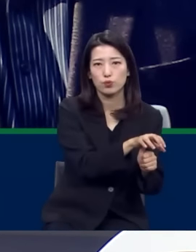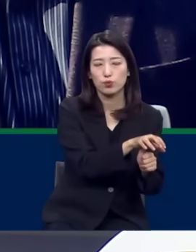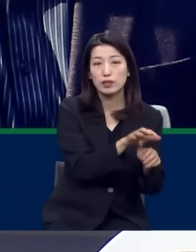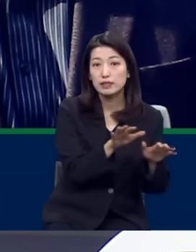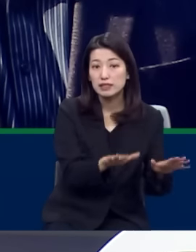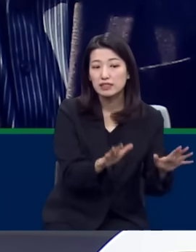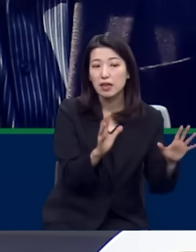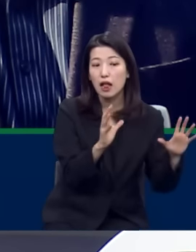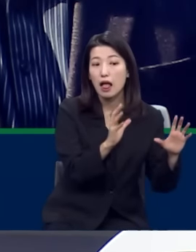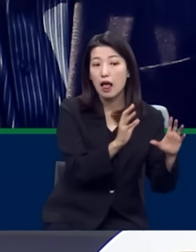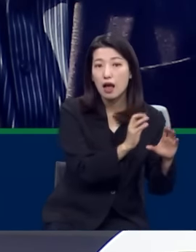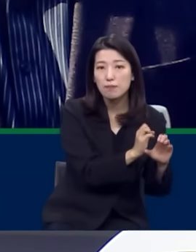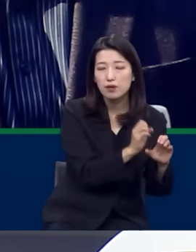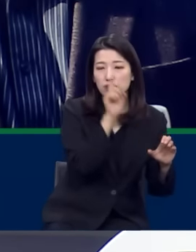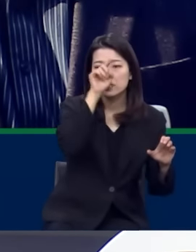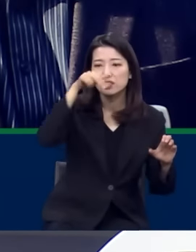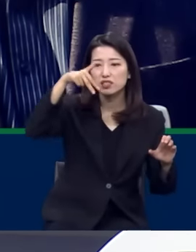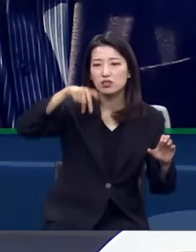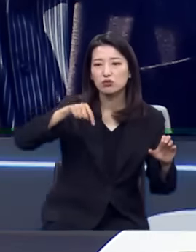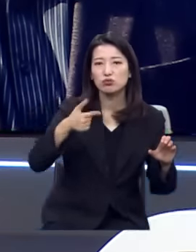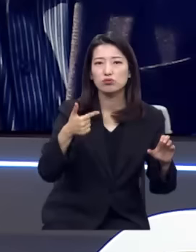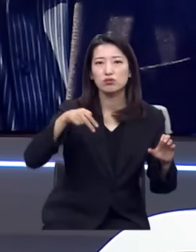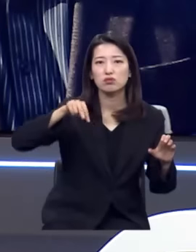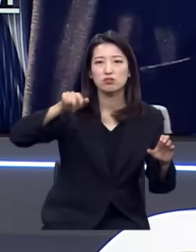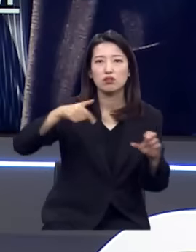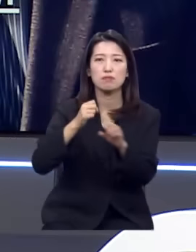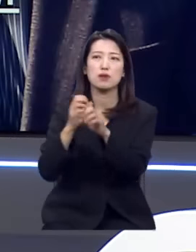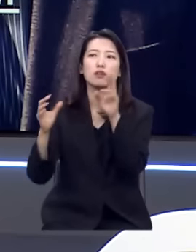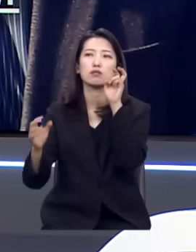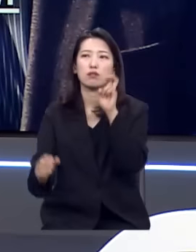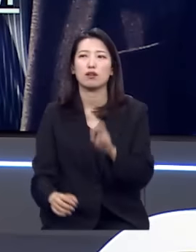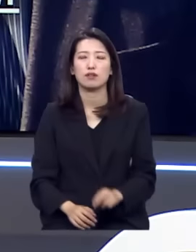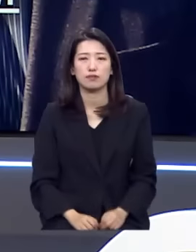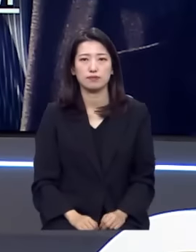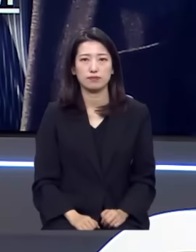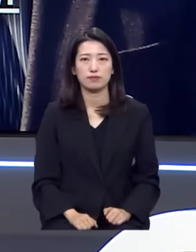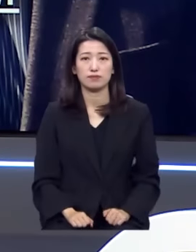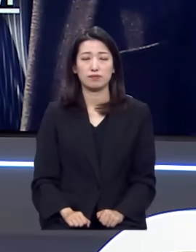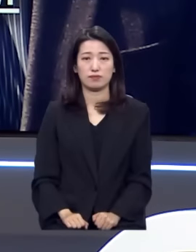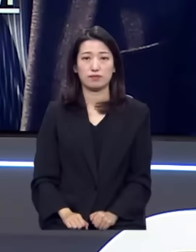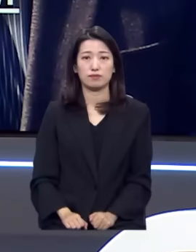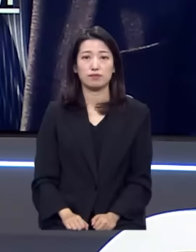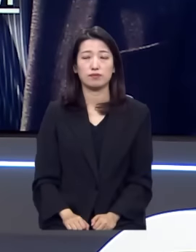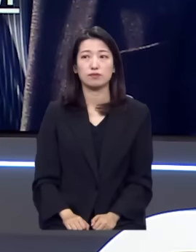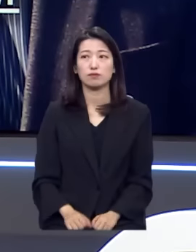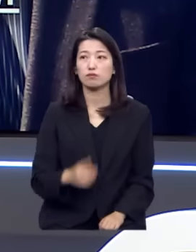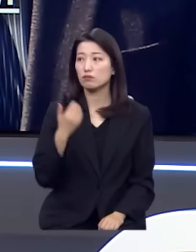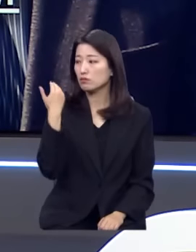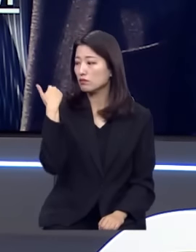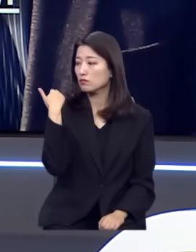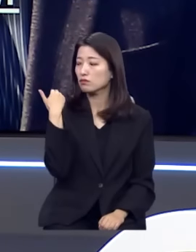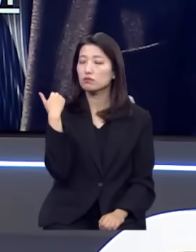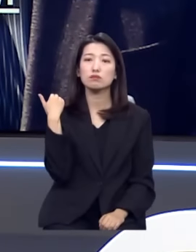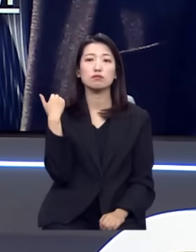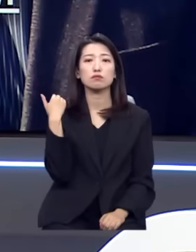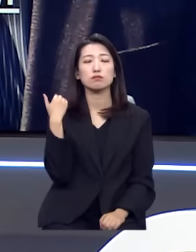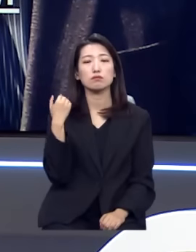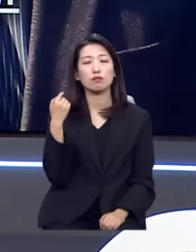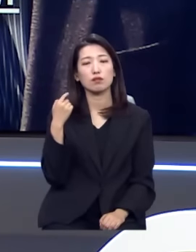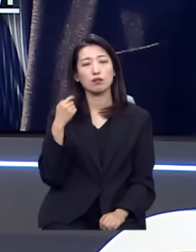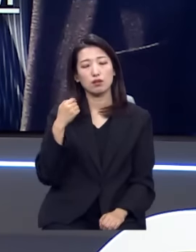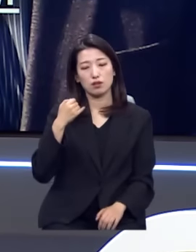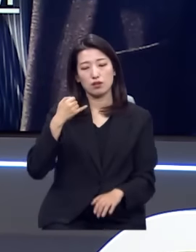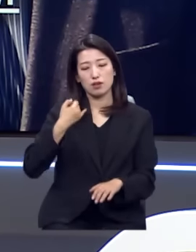보도와 함께 태균 씨가 사실 앞서서 딸 사진을 올렸던 적도 있죠 그때 아니 딸